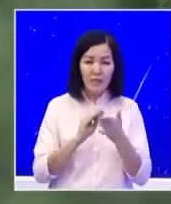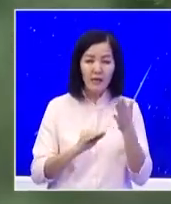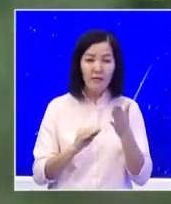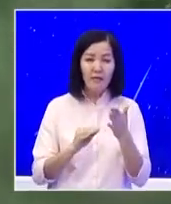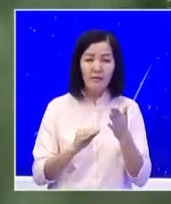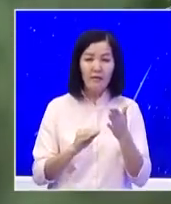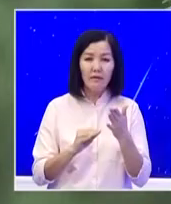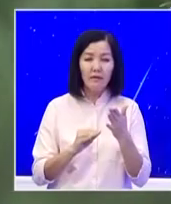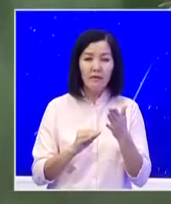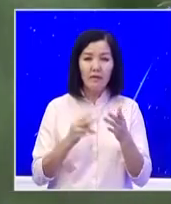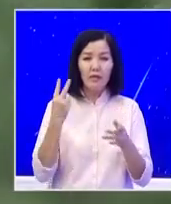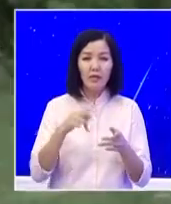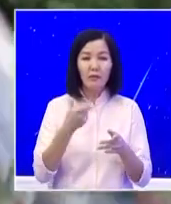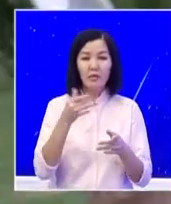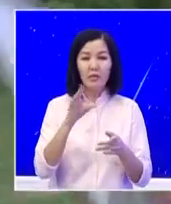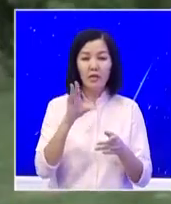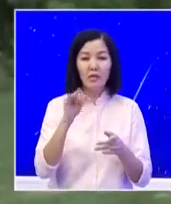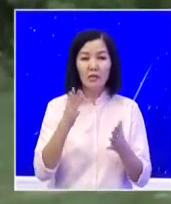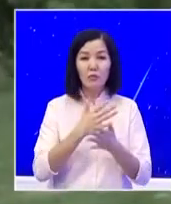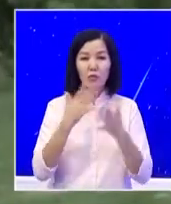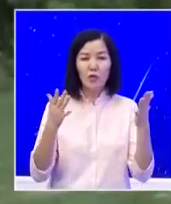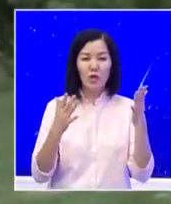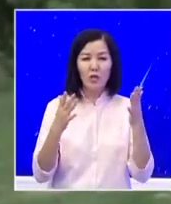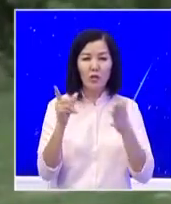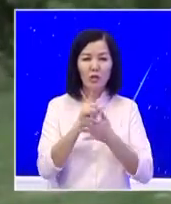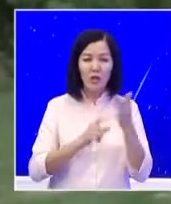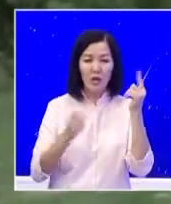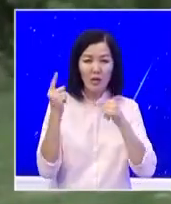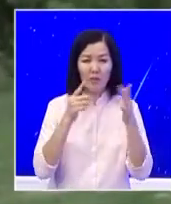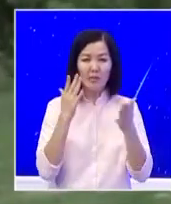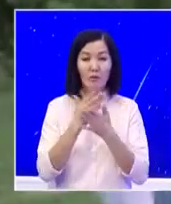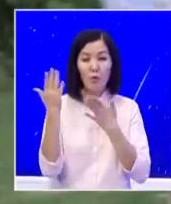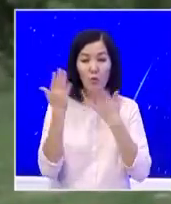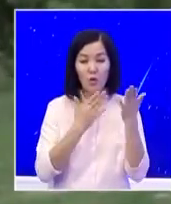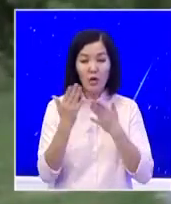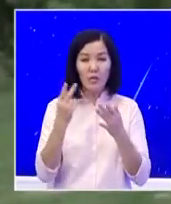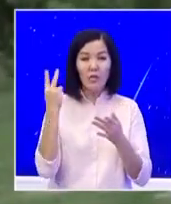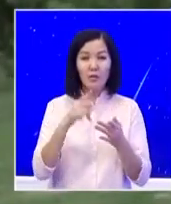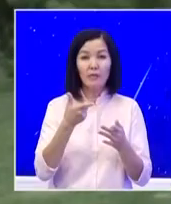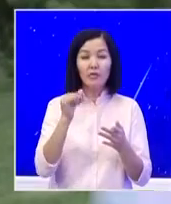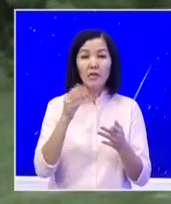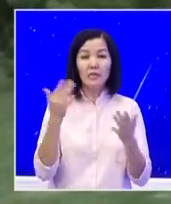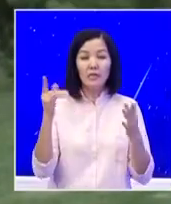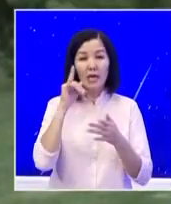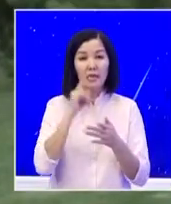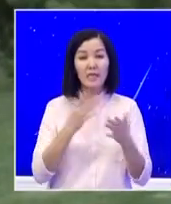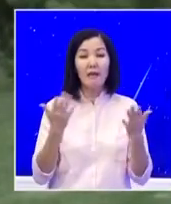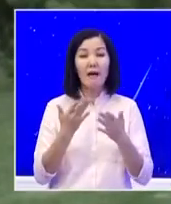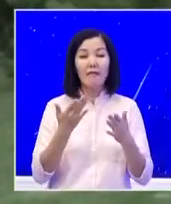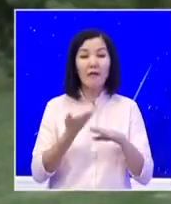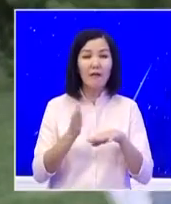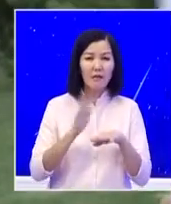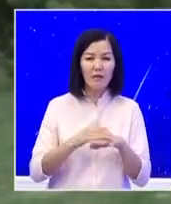қасиетті ғасырым деген 20-шы ғасырға арналған үлкен толғауы бар. Сол толғауды оққан адам 20-шы ғасырда қазақтың басынан қандай қасірет